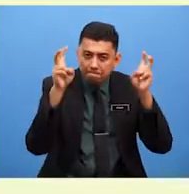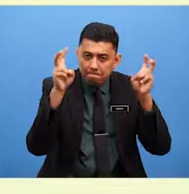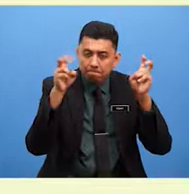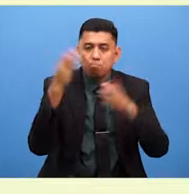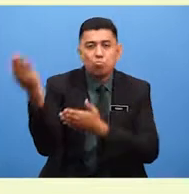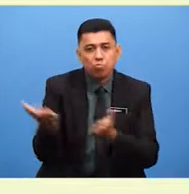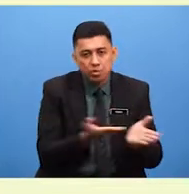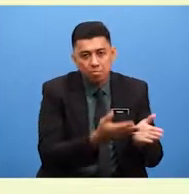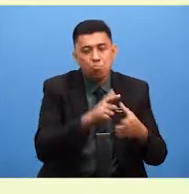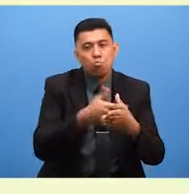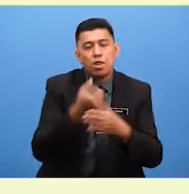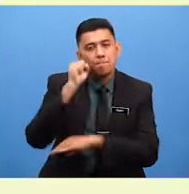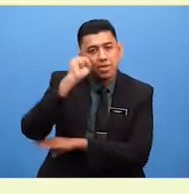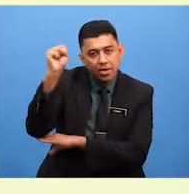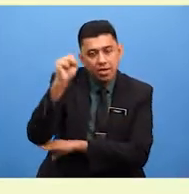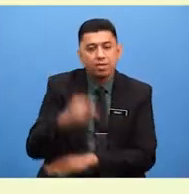Kemerdekaan.